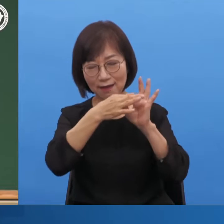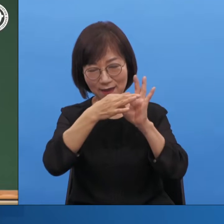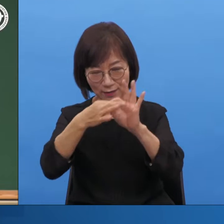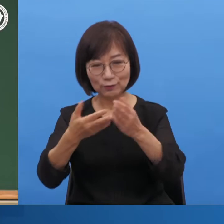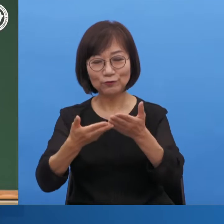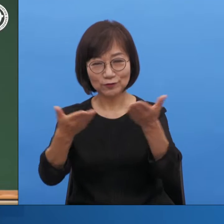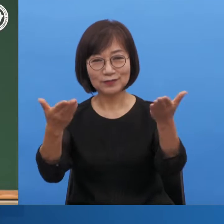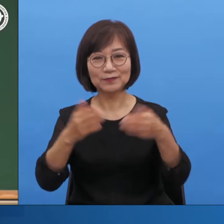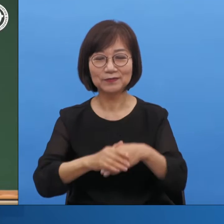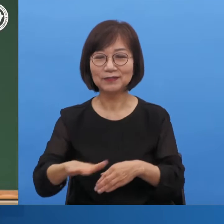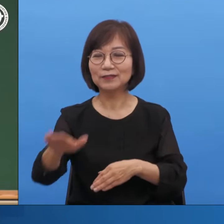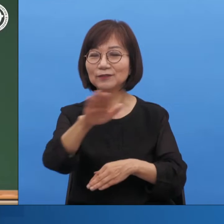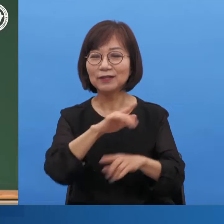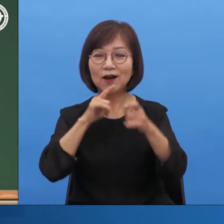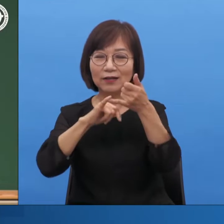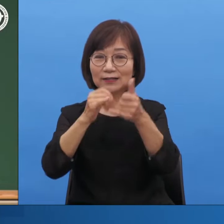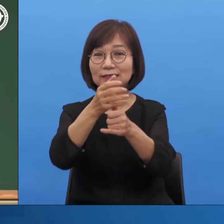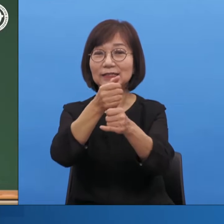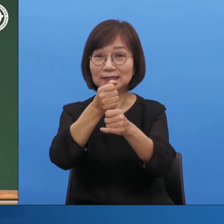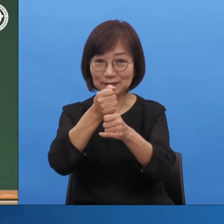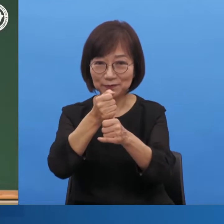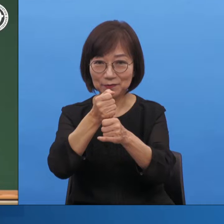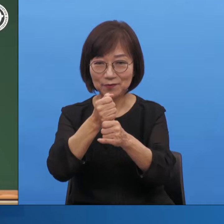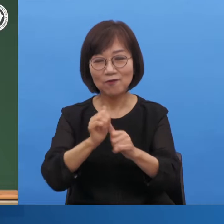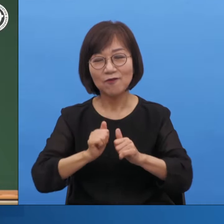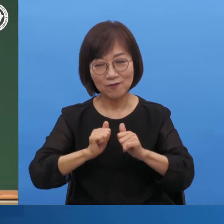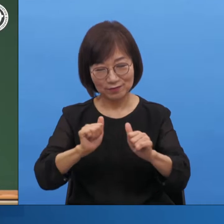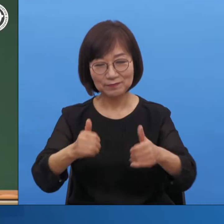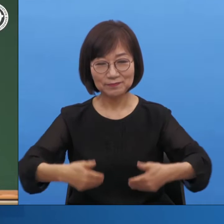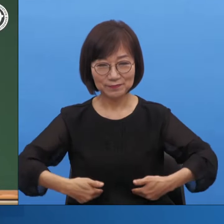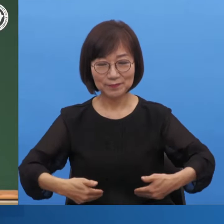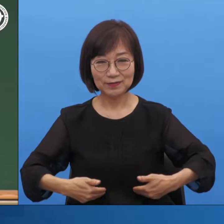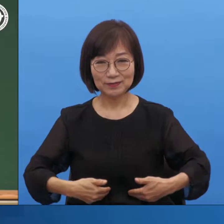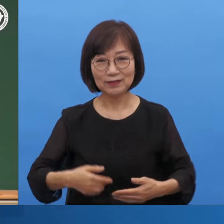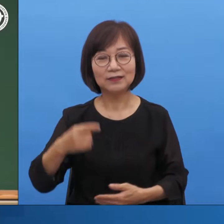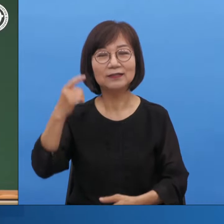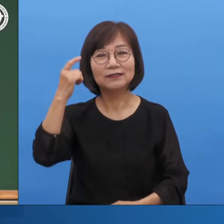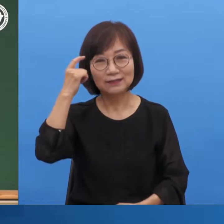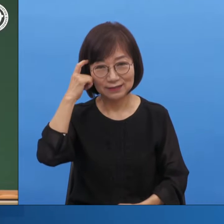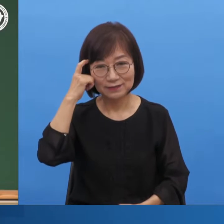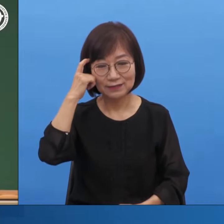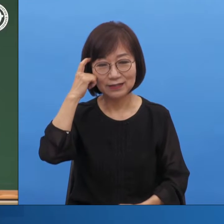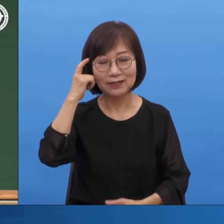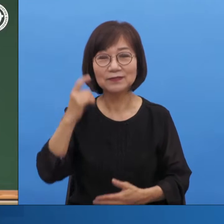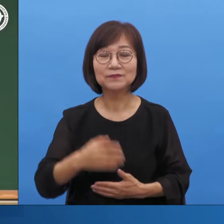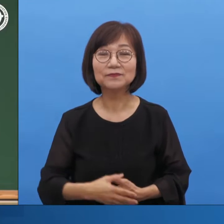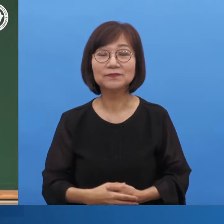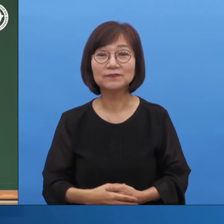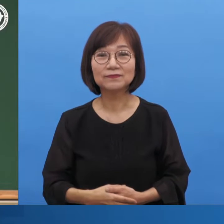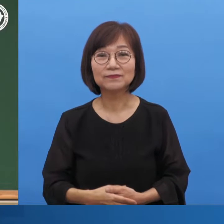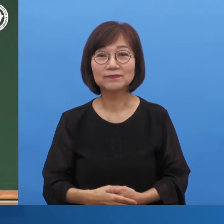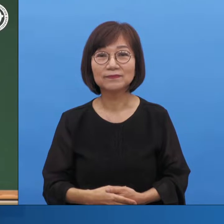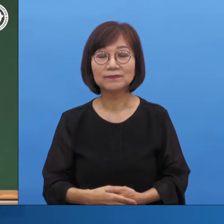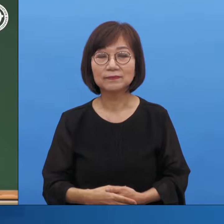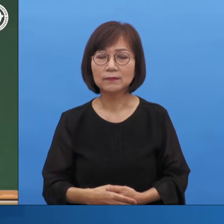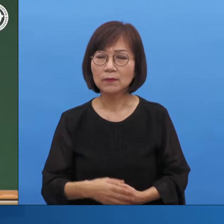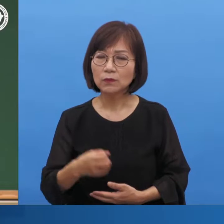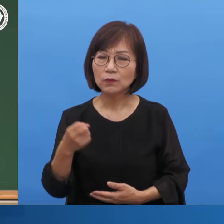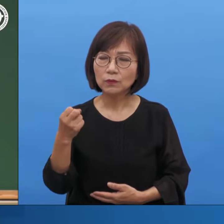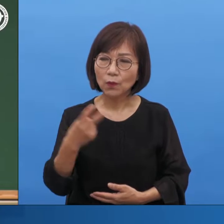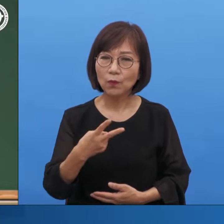언약으로 붙잡고 본격적으로 해야 될 줄로 생각합니다. 이러는 와중에 우리 몇몇